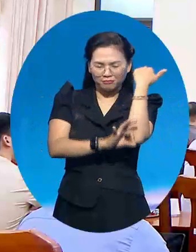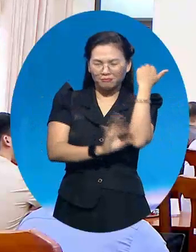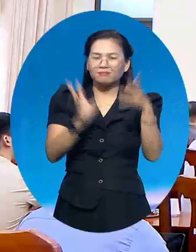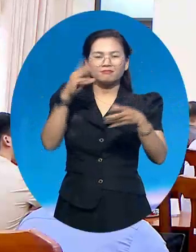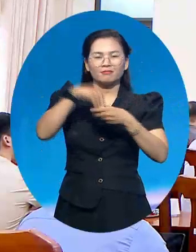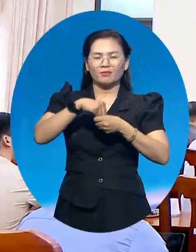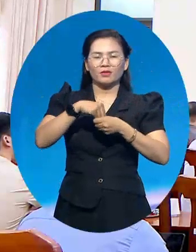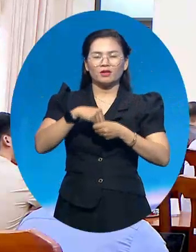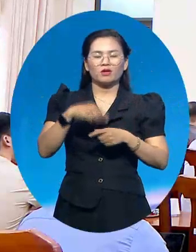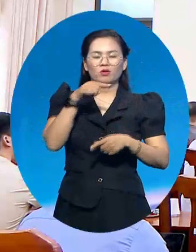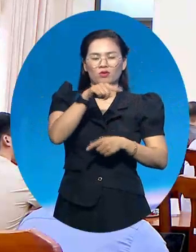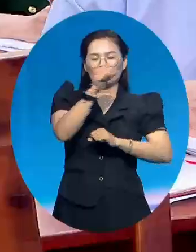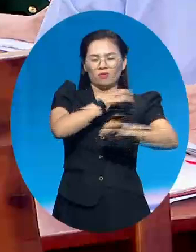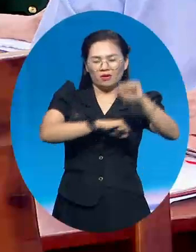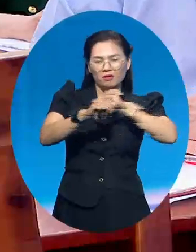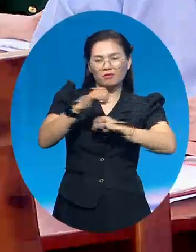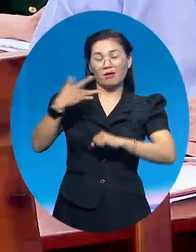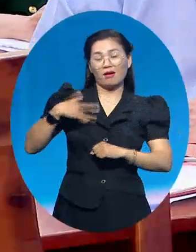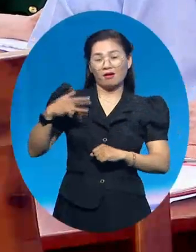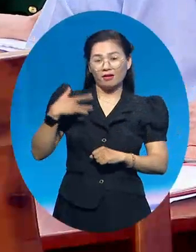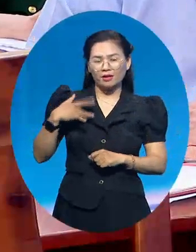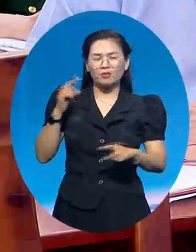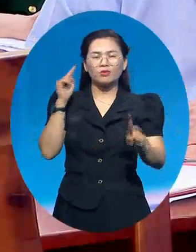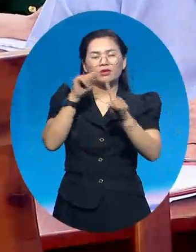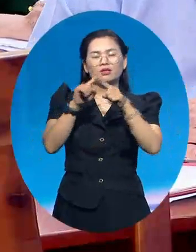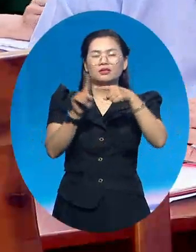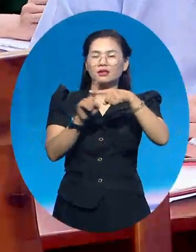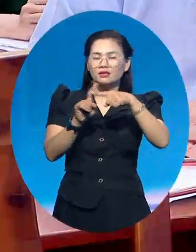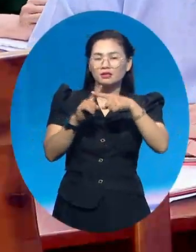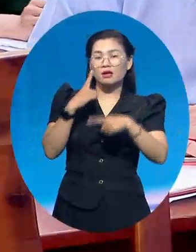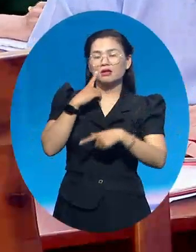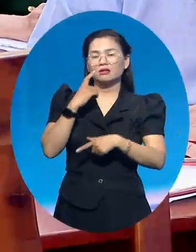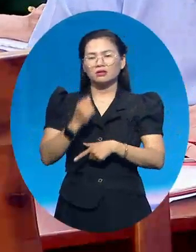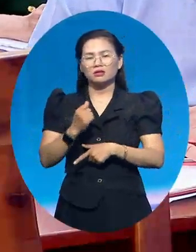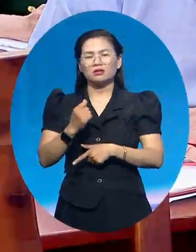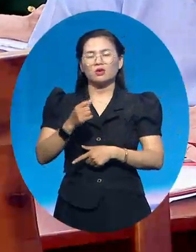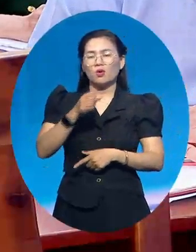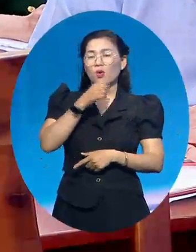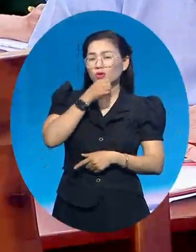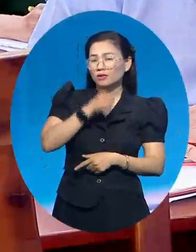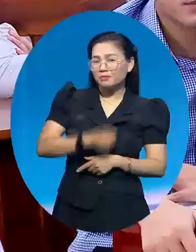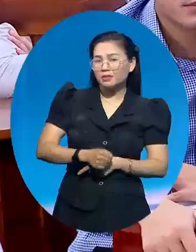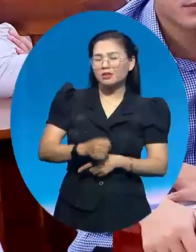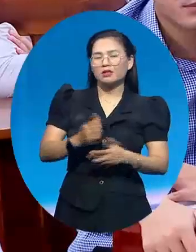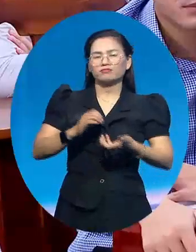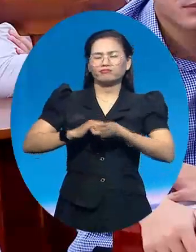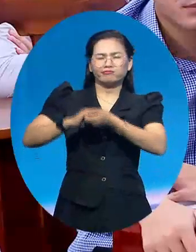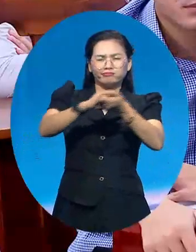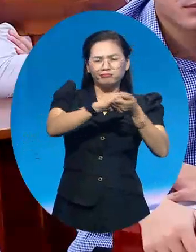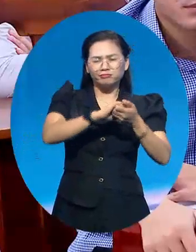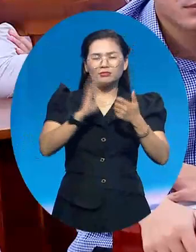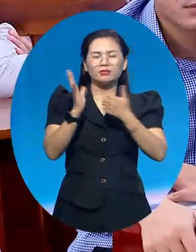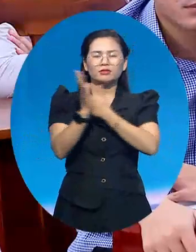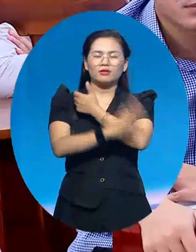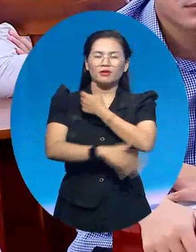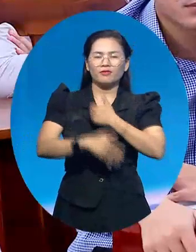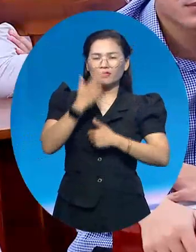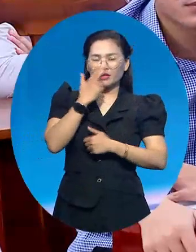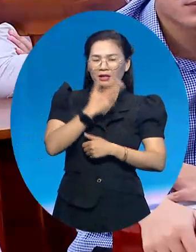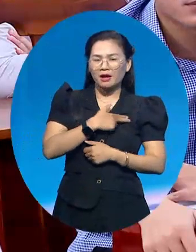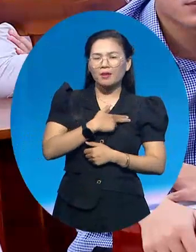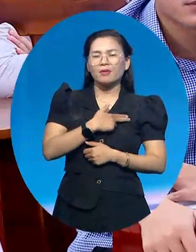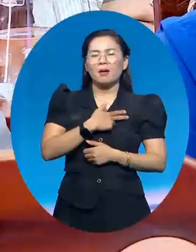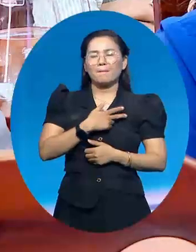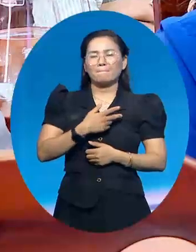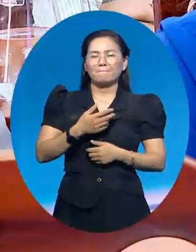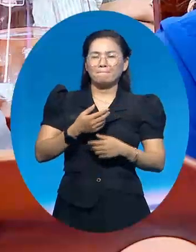nổi, bổ ích để tuyên truyền những giá trị cốt lõi của tư tưởng Hồ Chí Minh về đại đoàn kết toàn dân tộc, vai trò, vị trí của Mặt trận Tổ quốc và